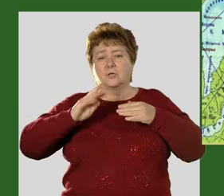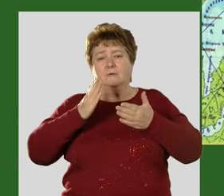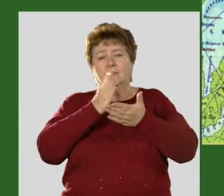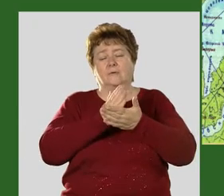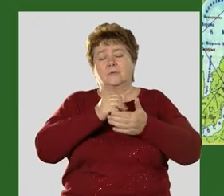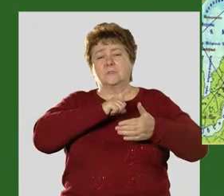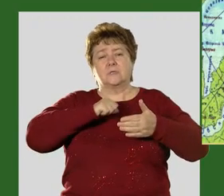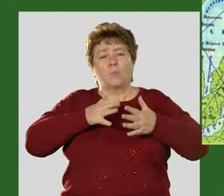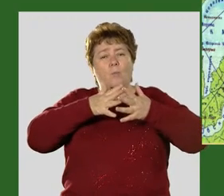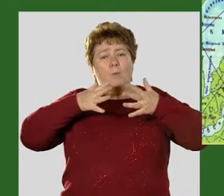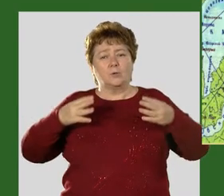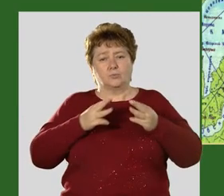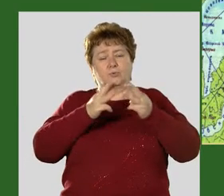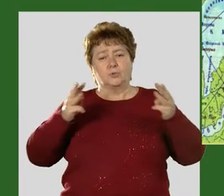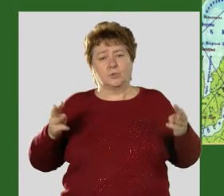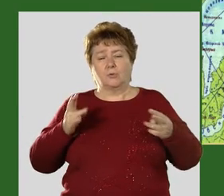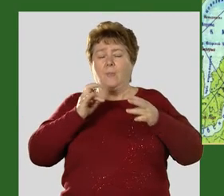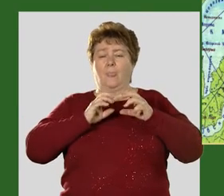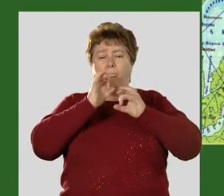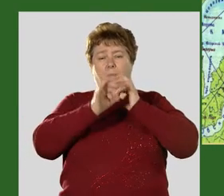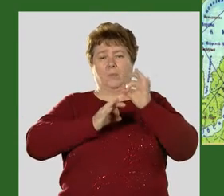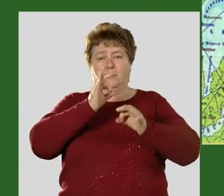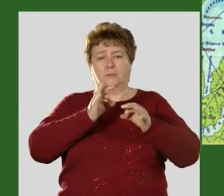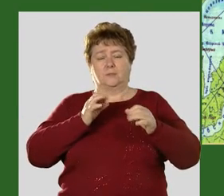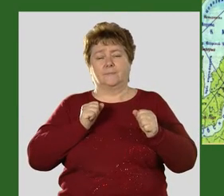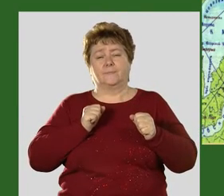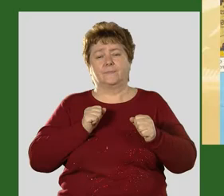имеет самую большую ширину на планете.